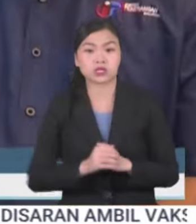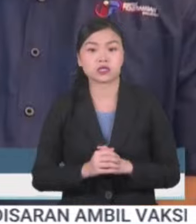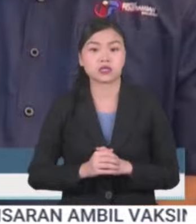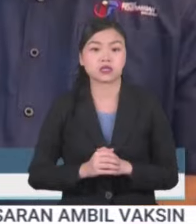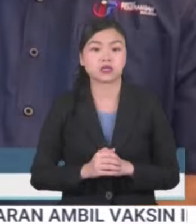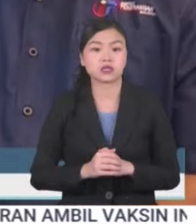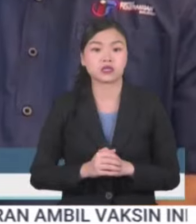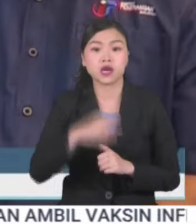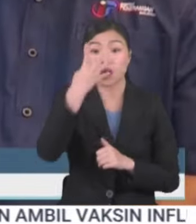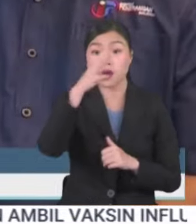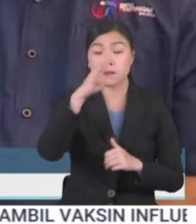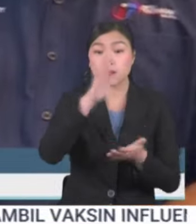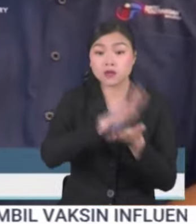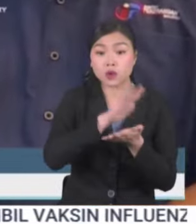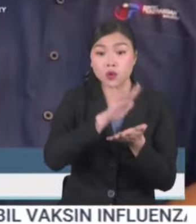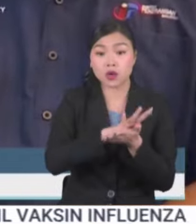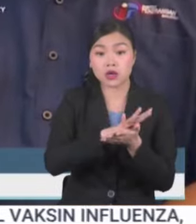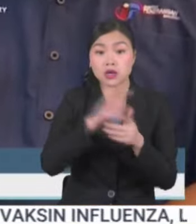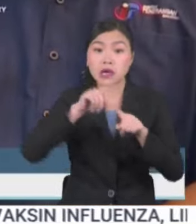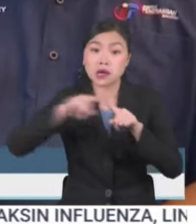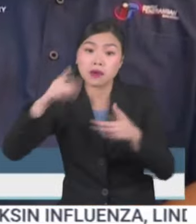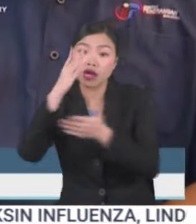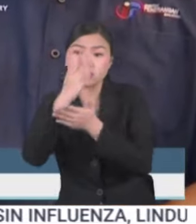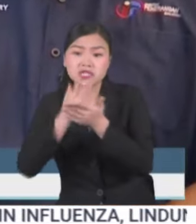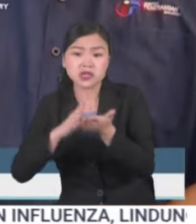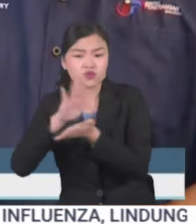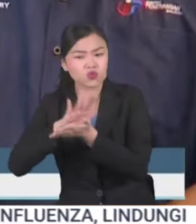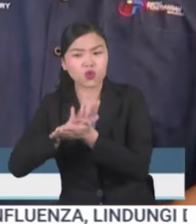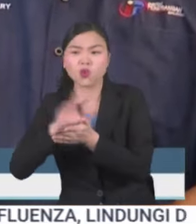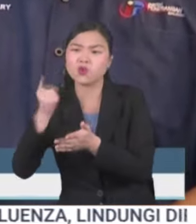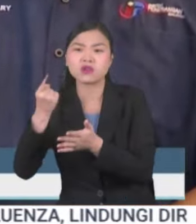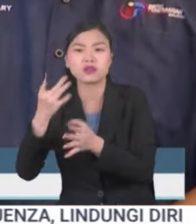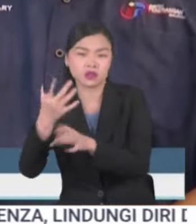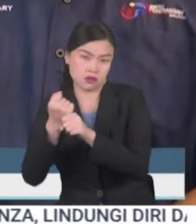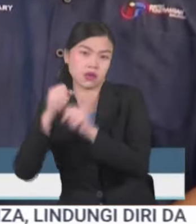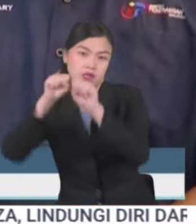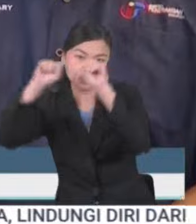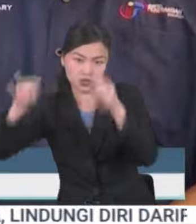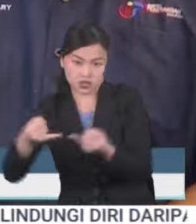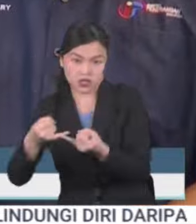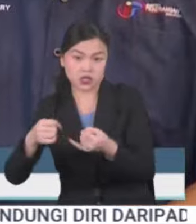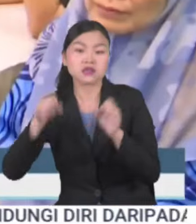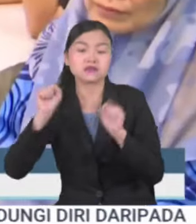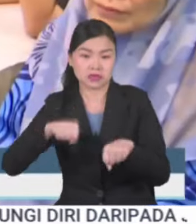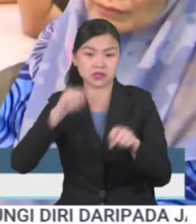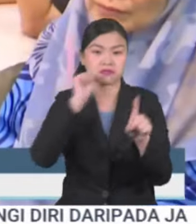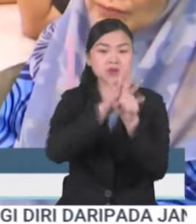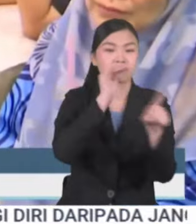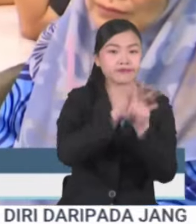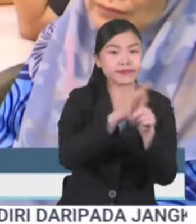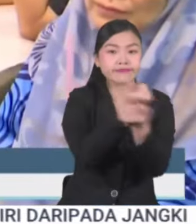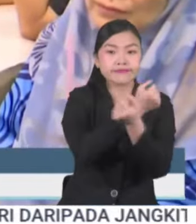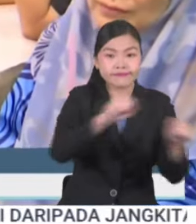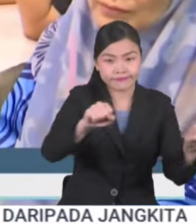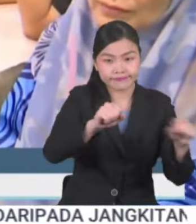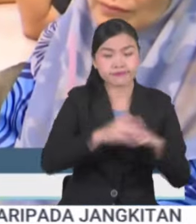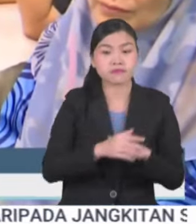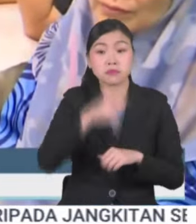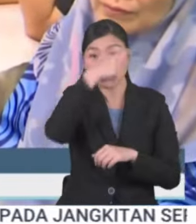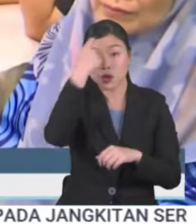4 sekolah tetapi sekolah yang ada ini beberapa saja kan jadi ini akan menjejaskan ini keselamatan kerana